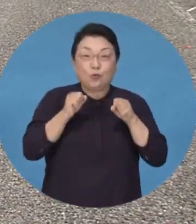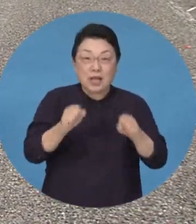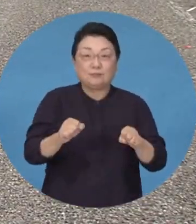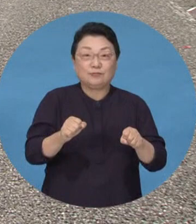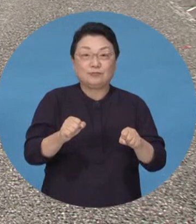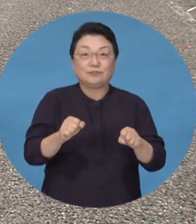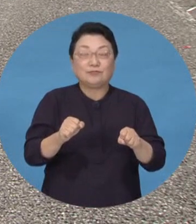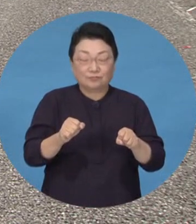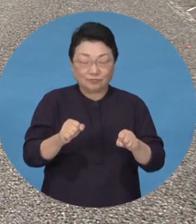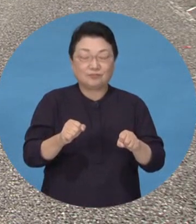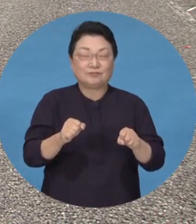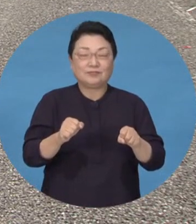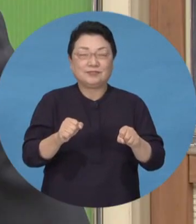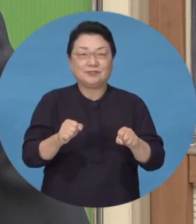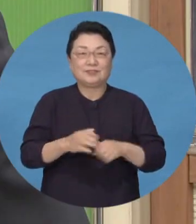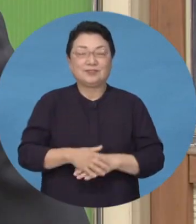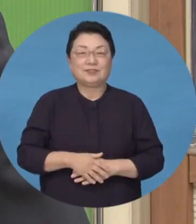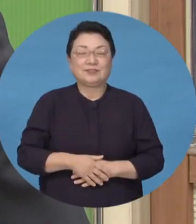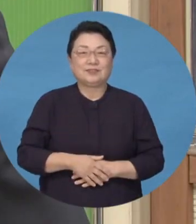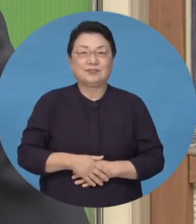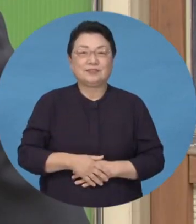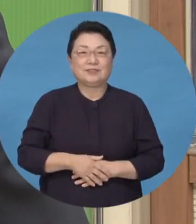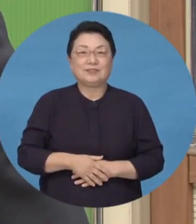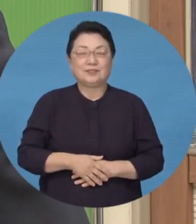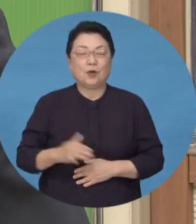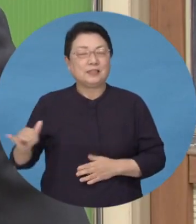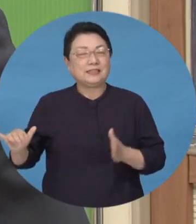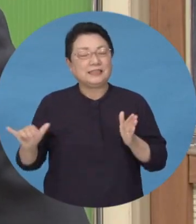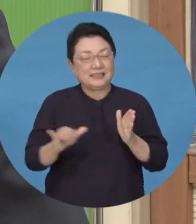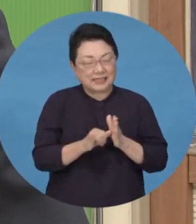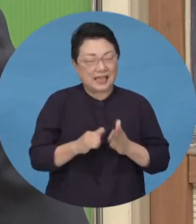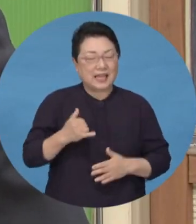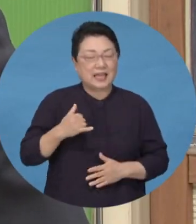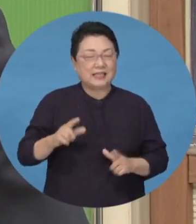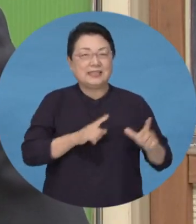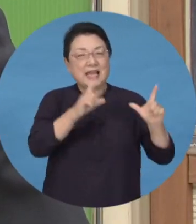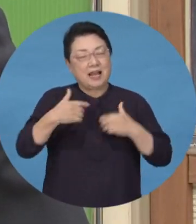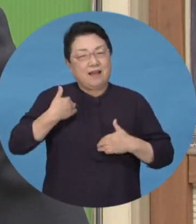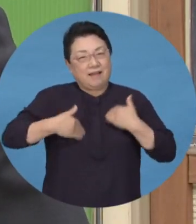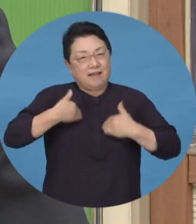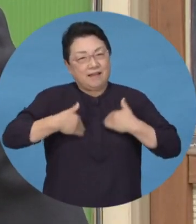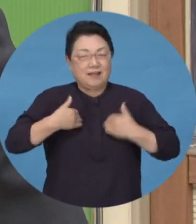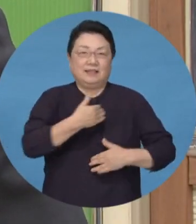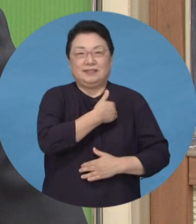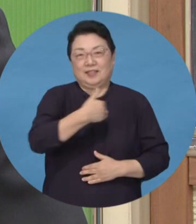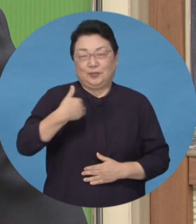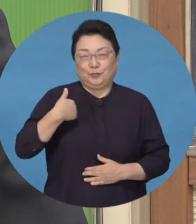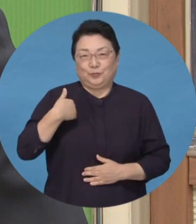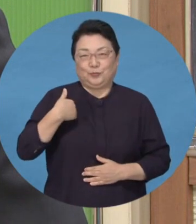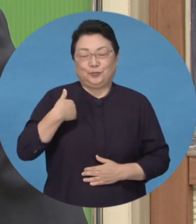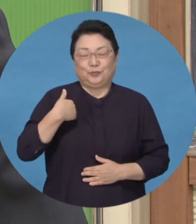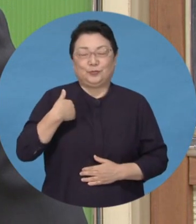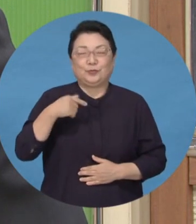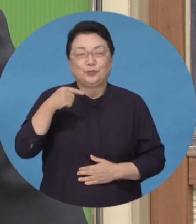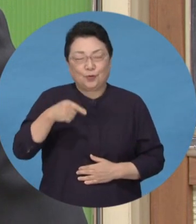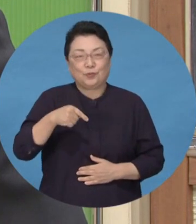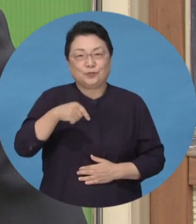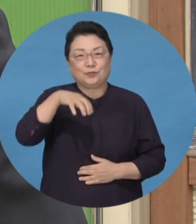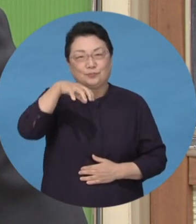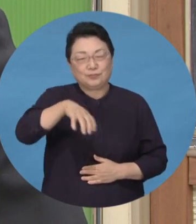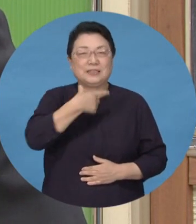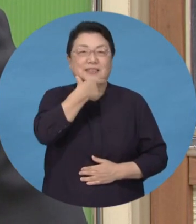質の高い人生というか生活を送っていただけるような家に